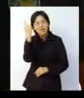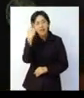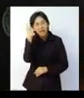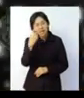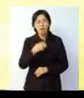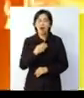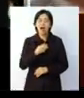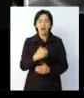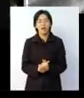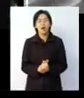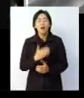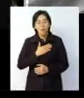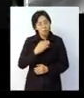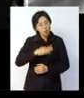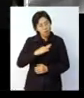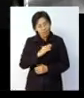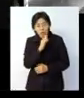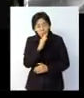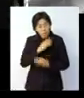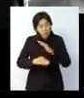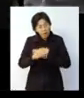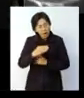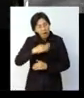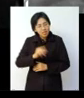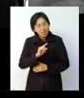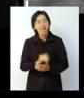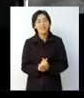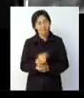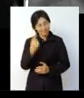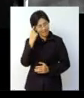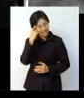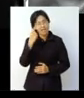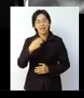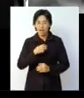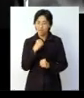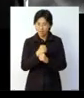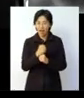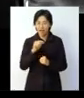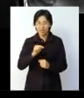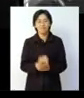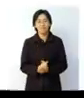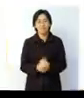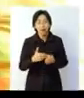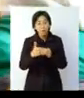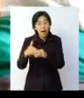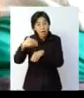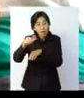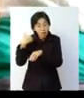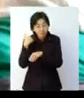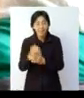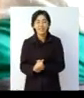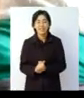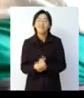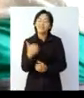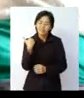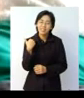กินอยากจะเที่ยวมีความรู้สึกด้วยผมชอบเปรียบเทียบความรู้สึกมากกว่าที่แรงบันดาลที่ให้ผมมาทำตรงนี้นะครับ มีพ